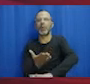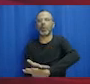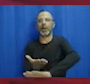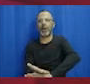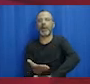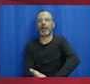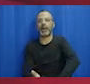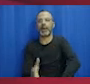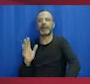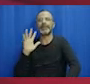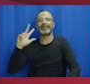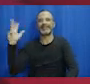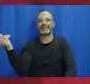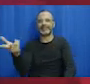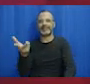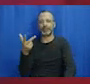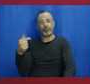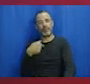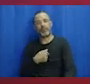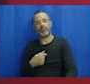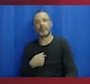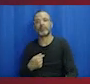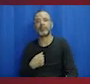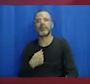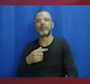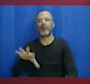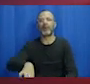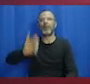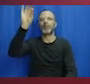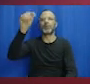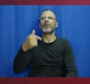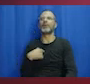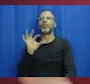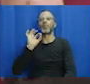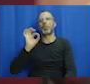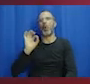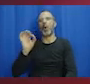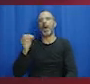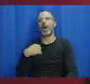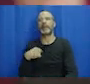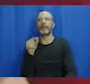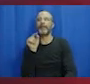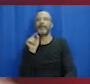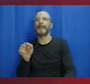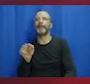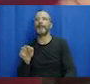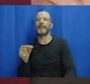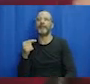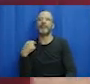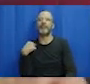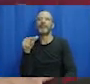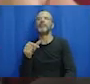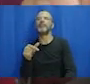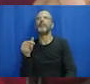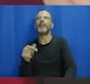يريد ان يثبت لجمهوره نحن مختارون ونحن مميزون. ومن هذا المنطلق اذا بديش باجي انا على